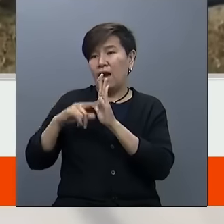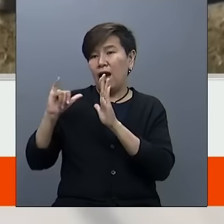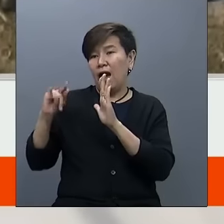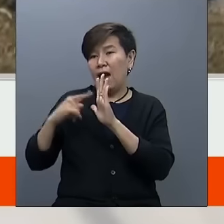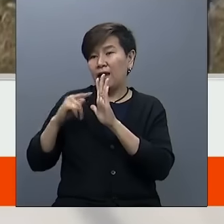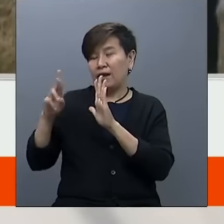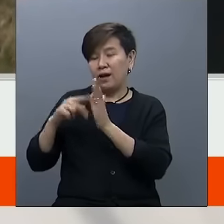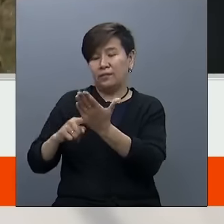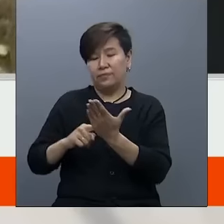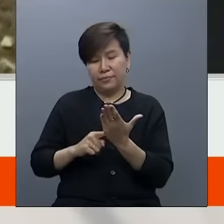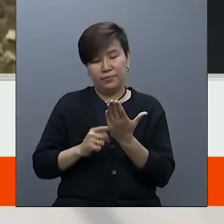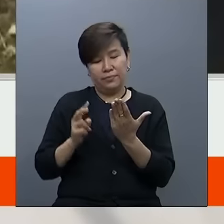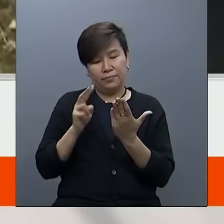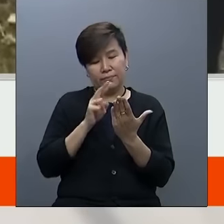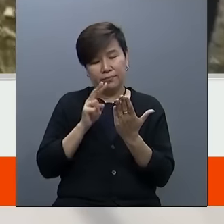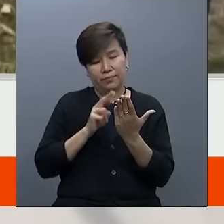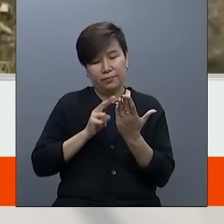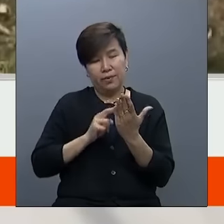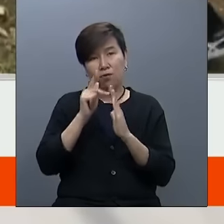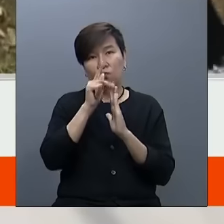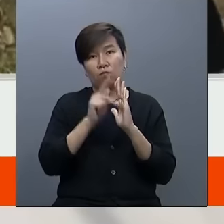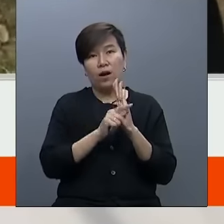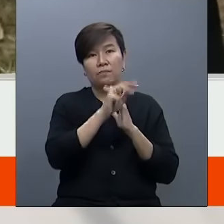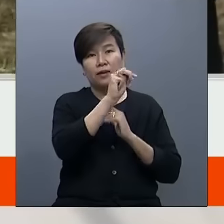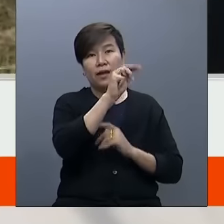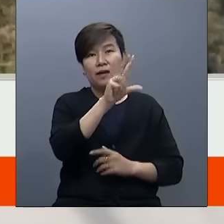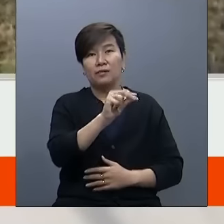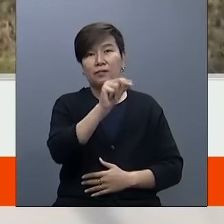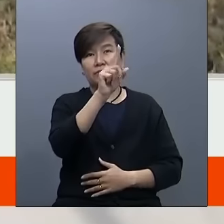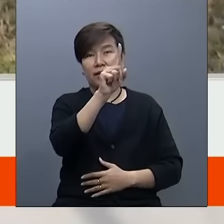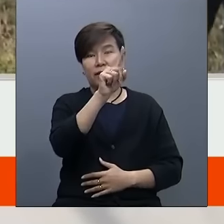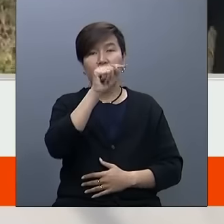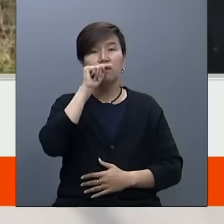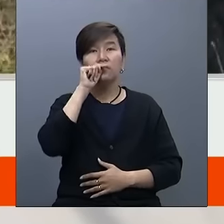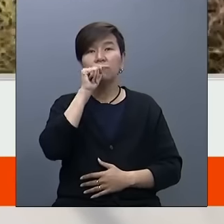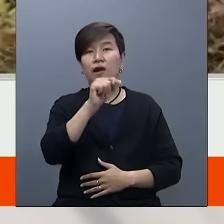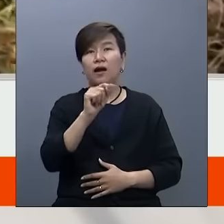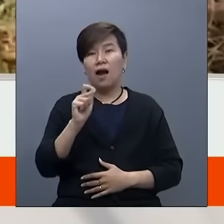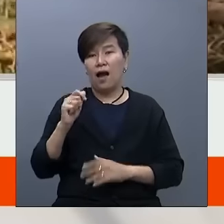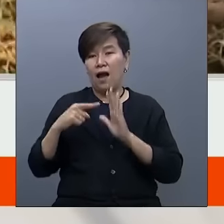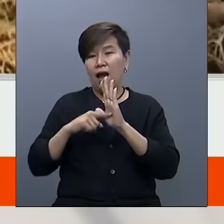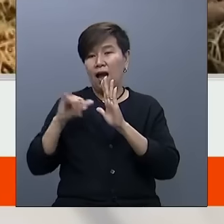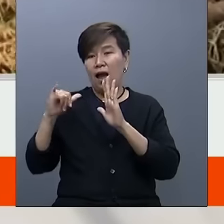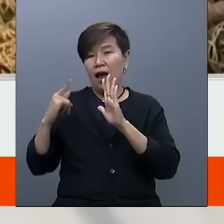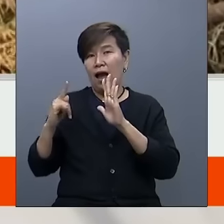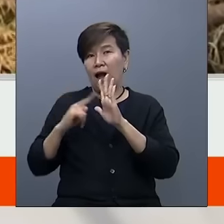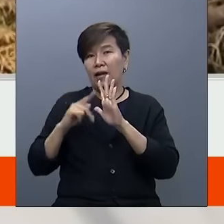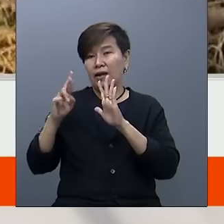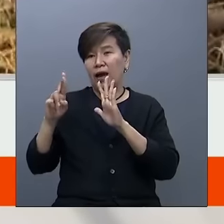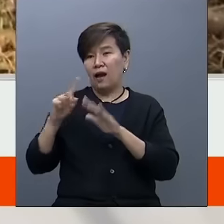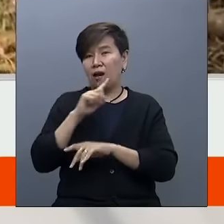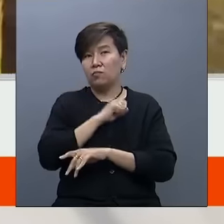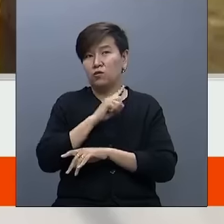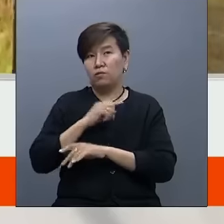DSI แล้วเนี่ยแล้วพิจารณาตามกฎหมายมาตรา31เนี่ยจึงมีคำสั่งให้อัยการเข้าไปตรวจสอบกำกับการสอบสวนโดยมอบผม